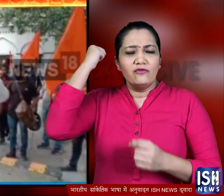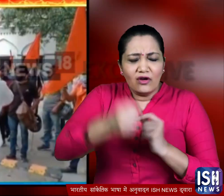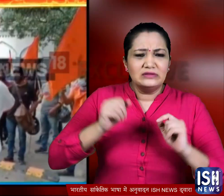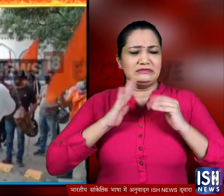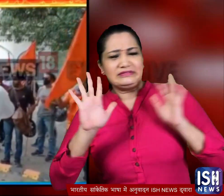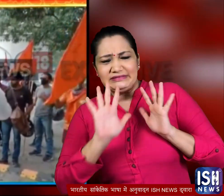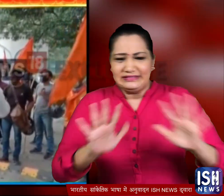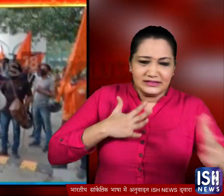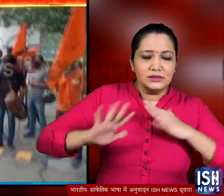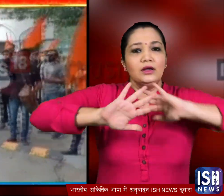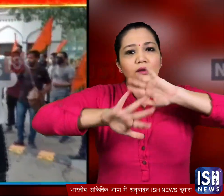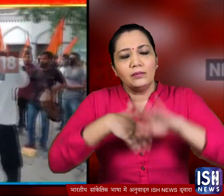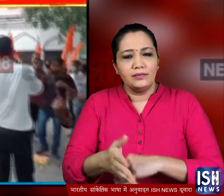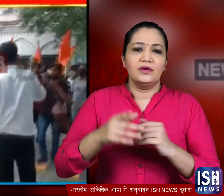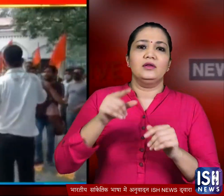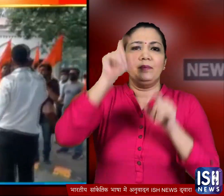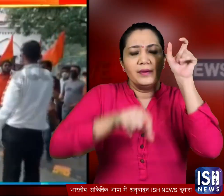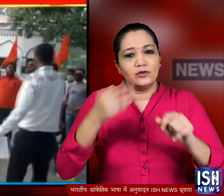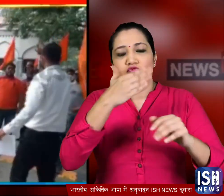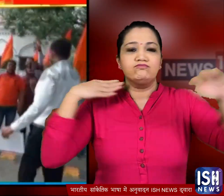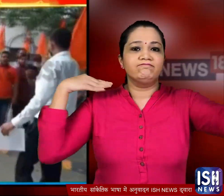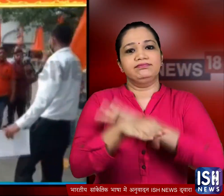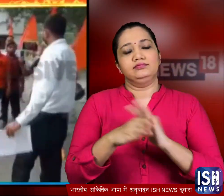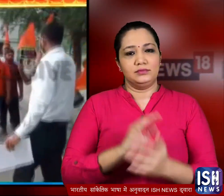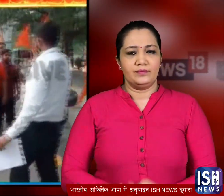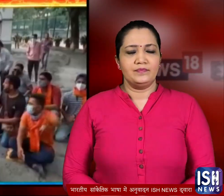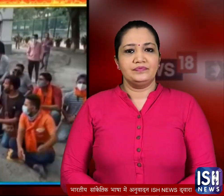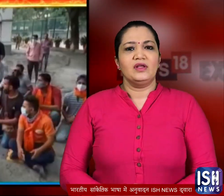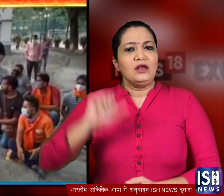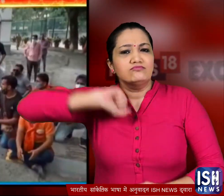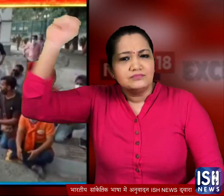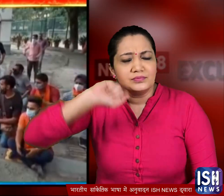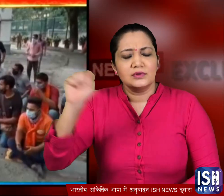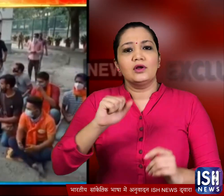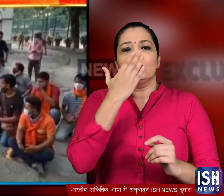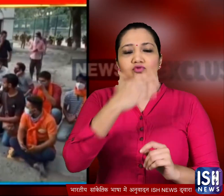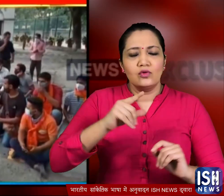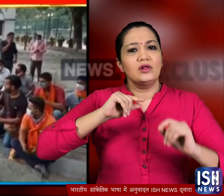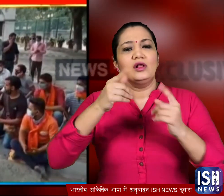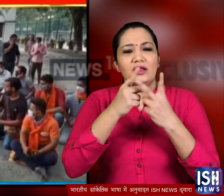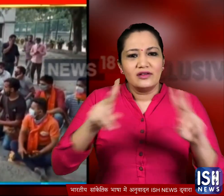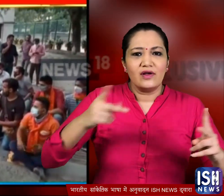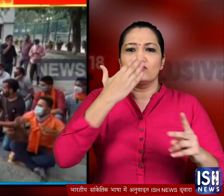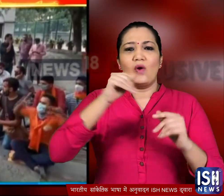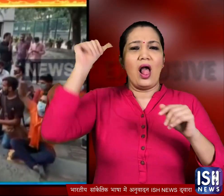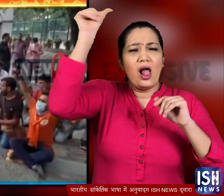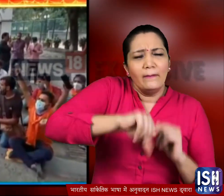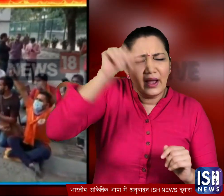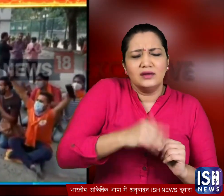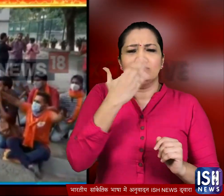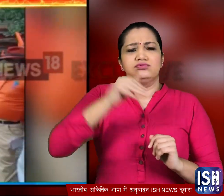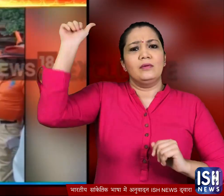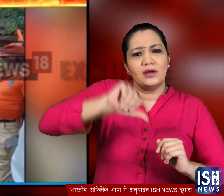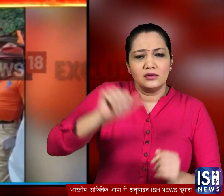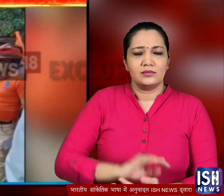जोर जबरदस्ती और धक्का मुक्की के बाद प्रदर्शन करने वाले ये लोग स्कूल कैंपस में आए। उन्होंने वहां धरना दिया और स्कूल में बैठकर स्कूल के खिलाफ नारे